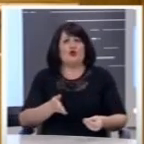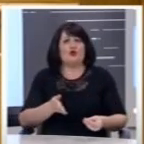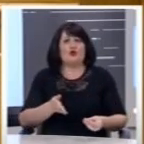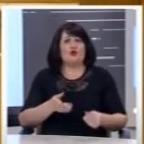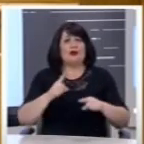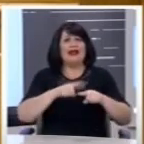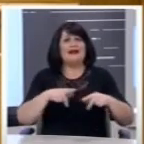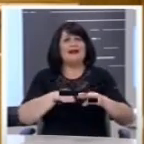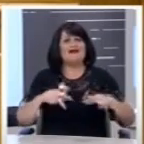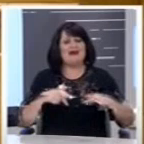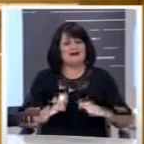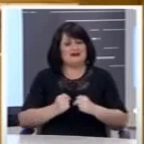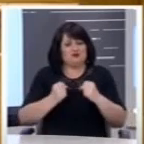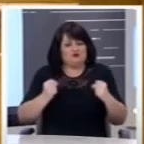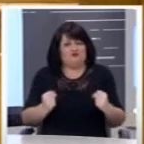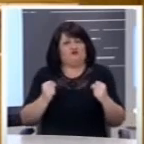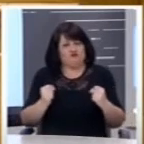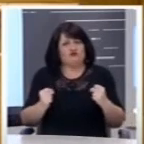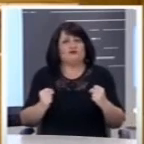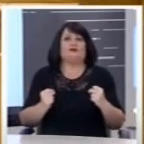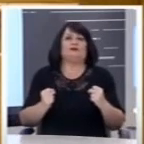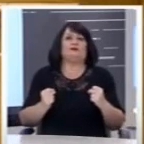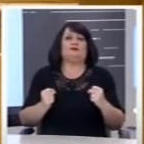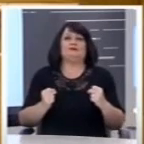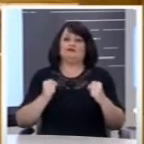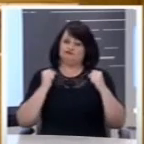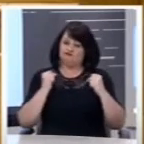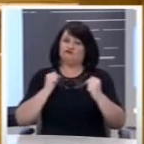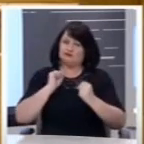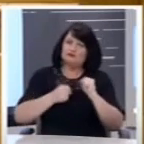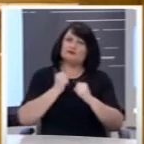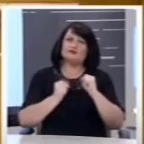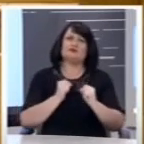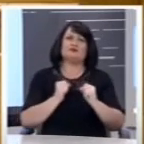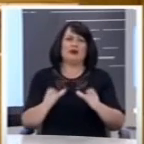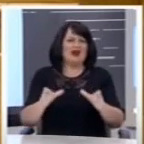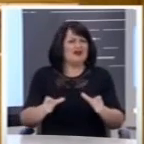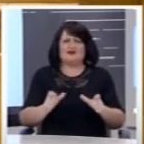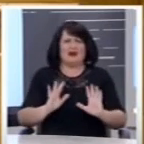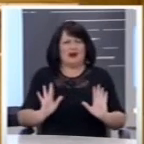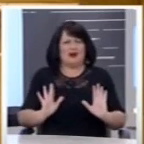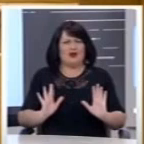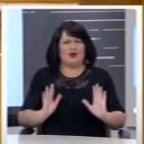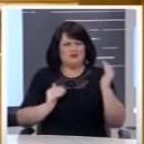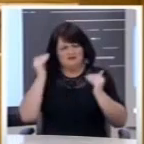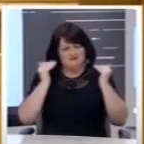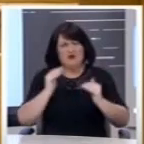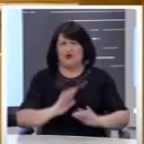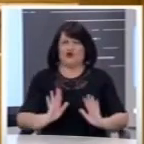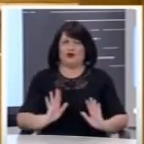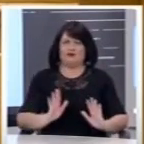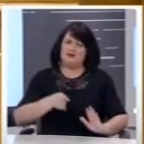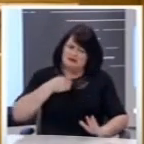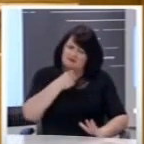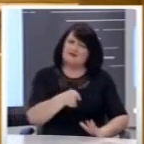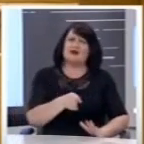ελληνικής διαπραγματευτικής ομάδος να είναι καλά στημένες, χωρίς ανασφάλειες και χωρίς αμφιβολίες για το πώς